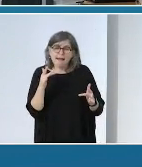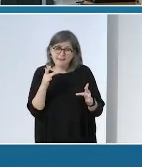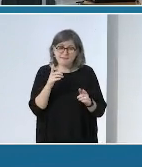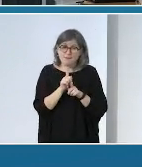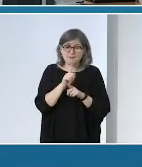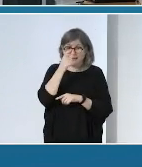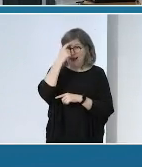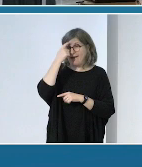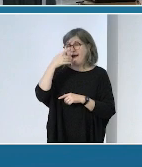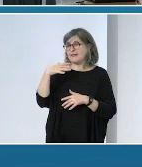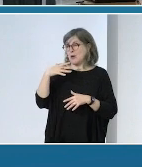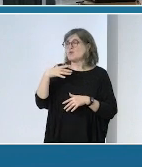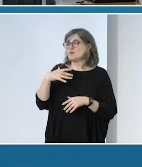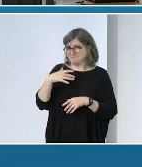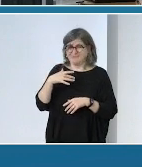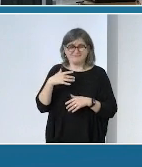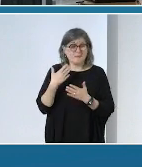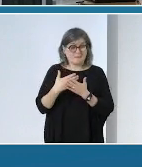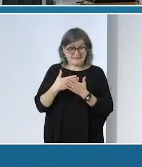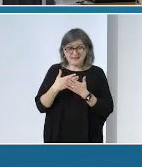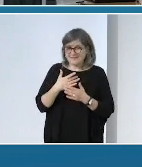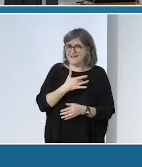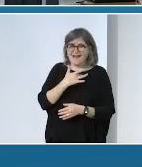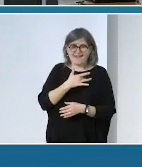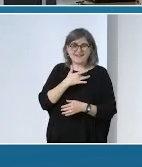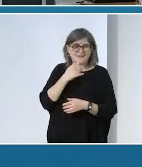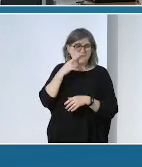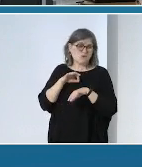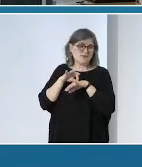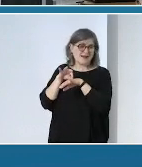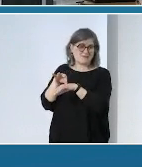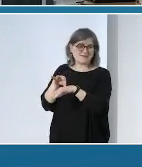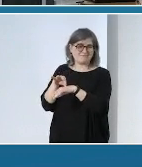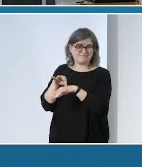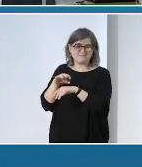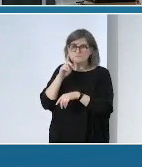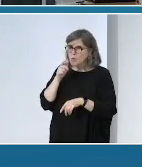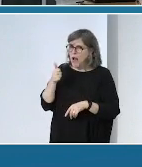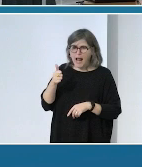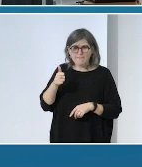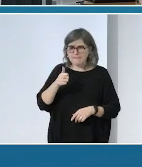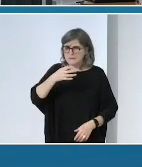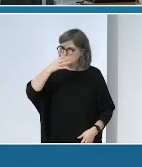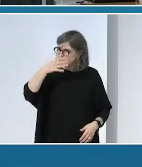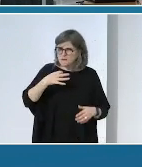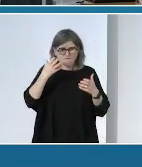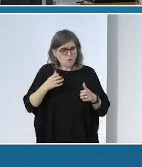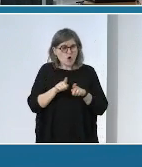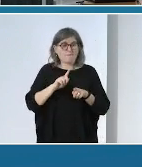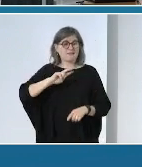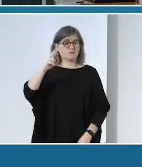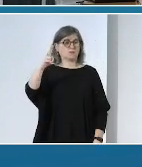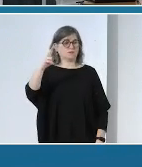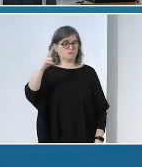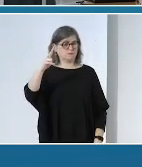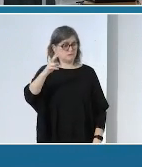toujours présents, et ça, c'est un véritable appui dans l'accompagnement d'Émilie, parce qu'elle est déterminée à faire comme les autres, et